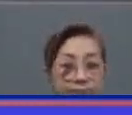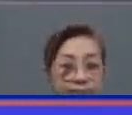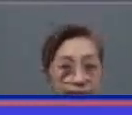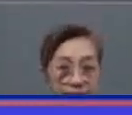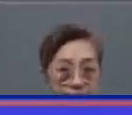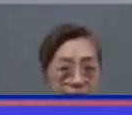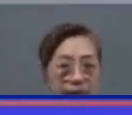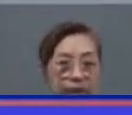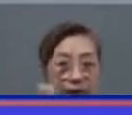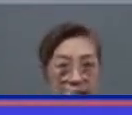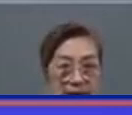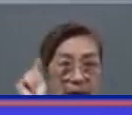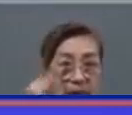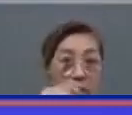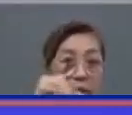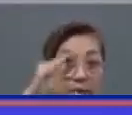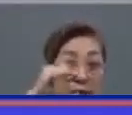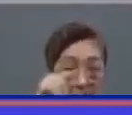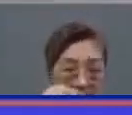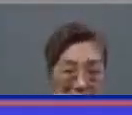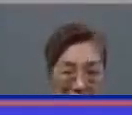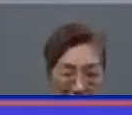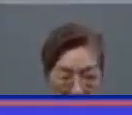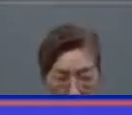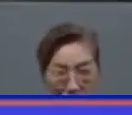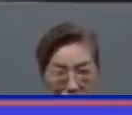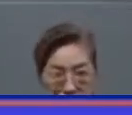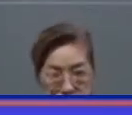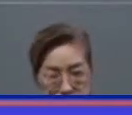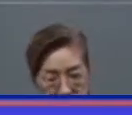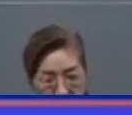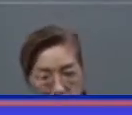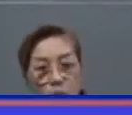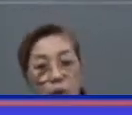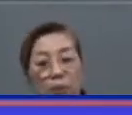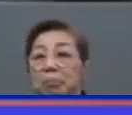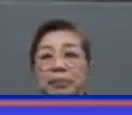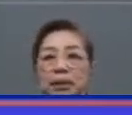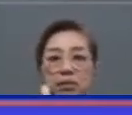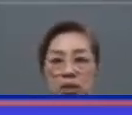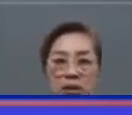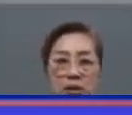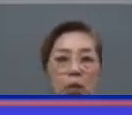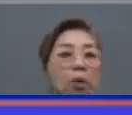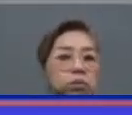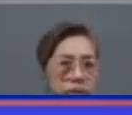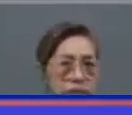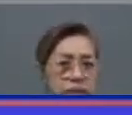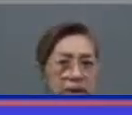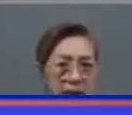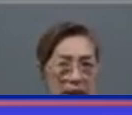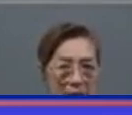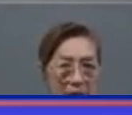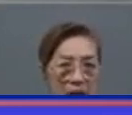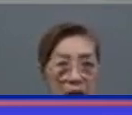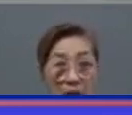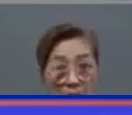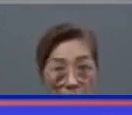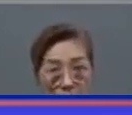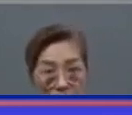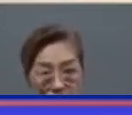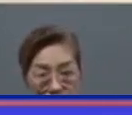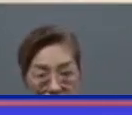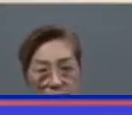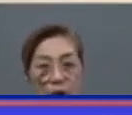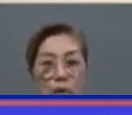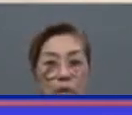ถระหว่างทางนะครับหรือทางอาชีวะนะครับหน่วย